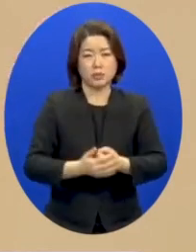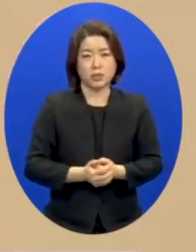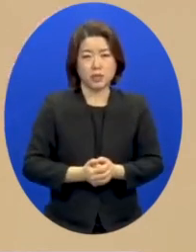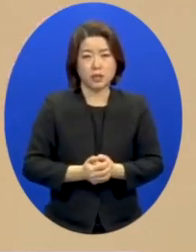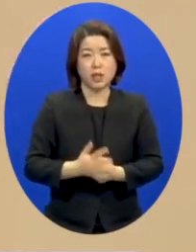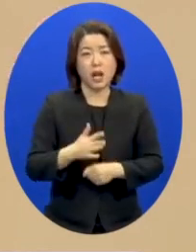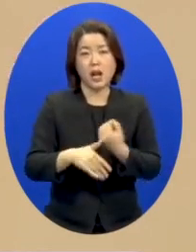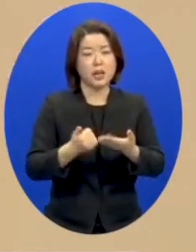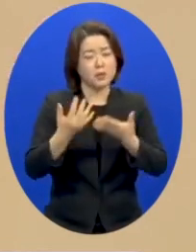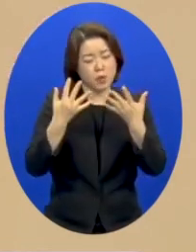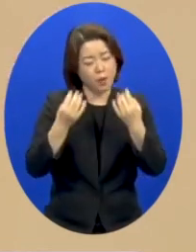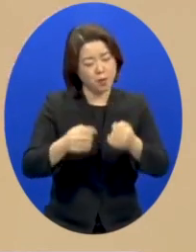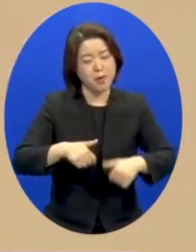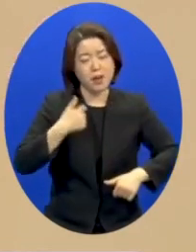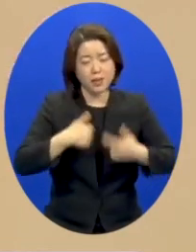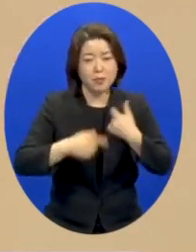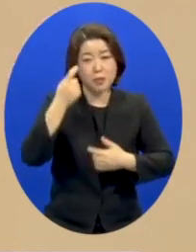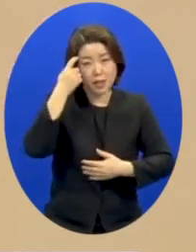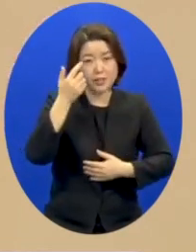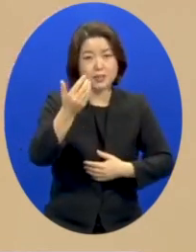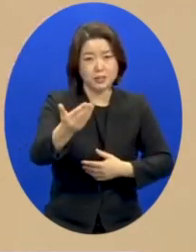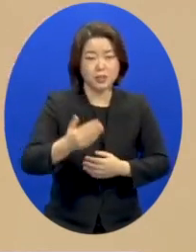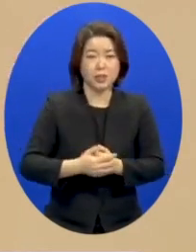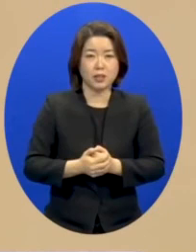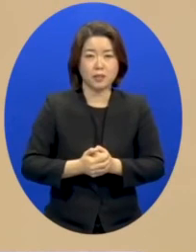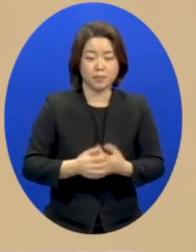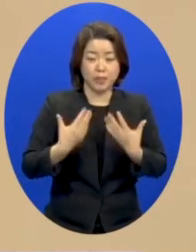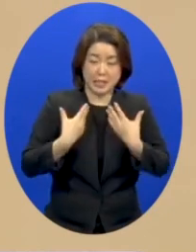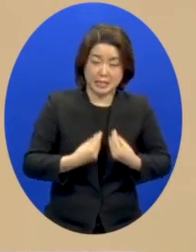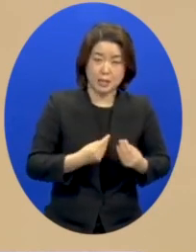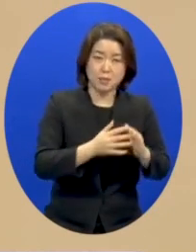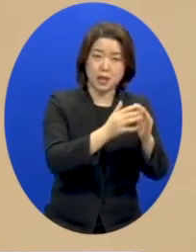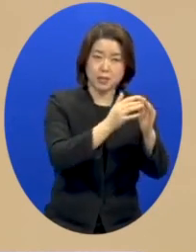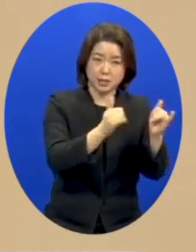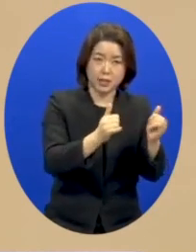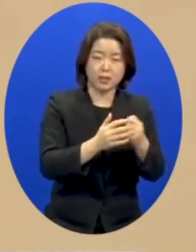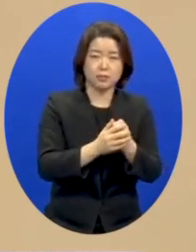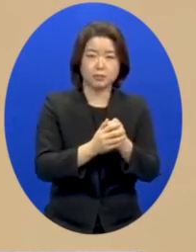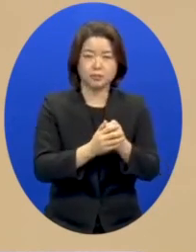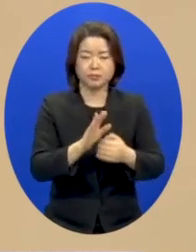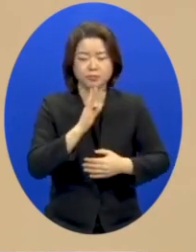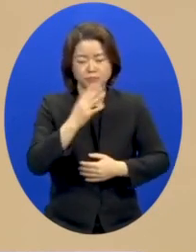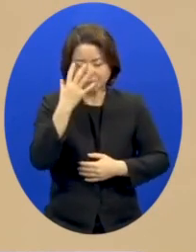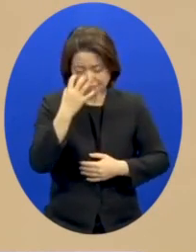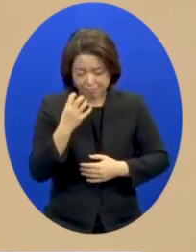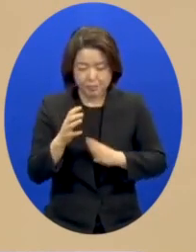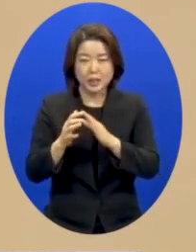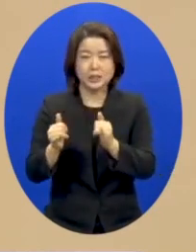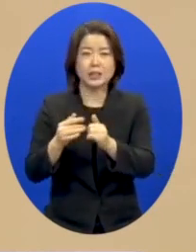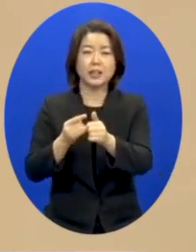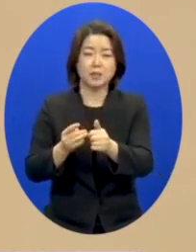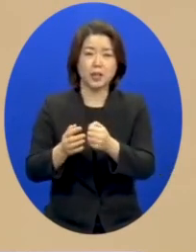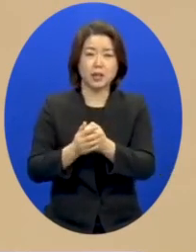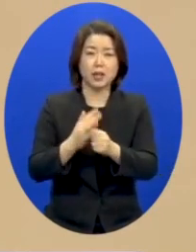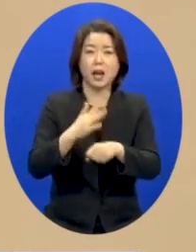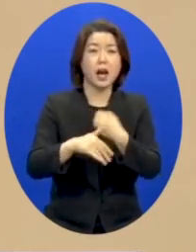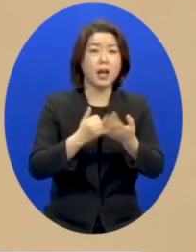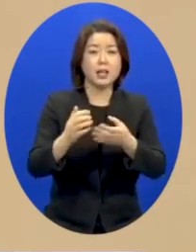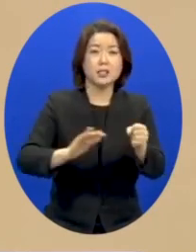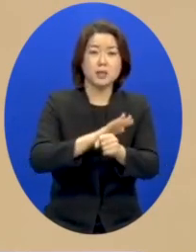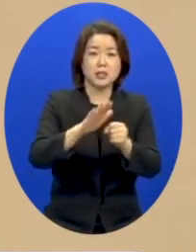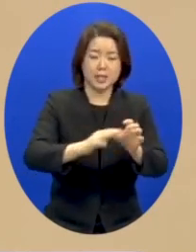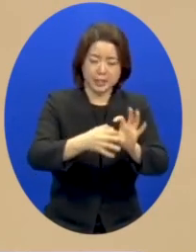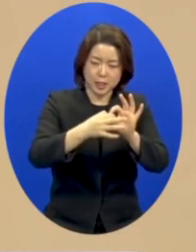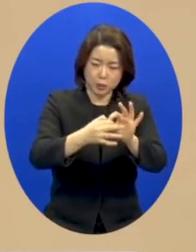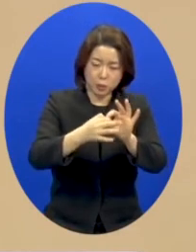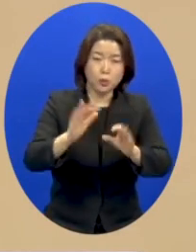하나님이 얼마나 기뻐하시겠나 싶습니다. 절망에 빠진 사람, 정말 비참해진 사람에게 하나님의 사랑의